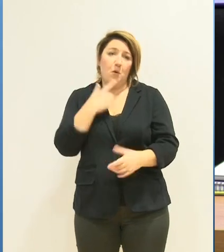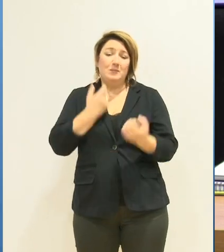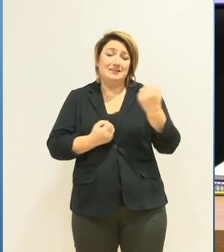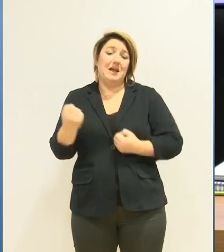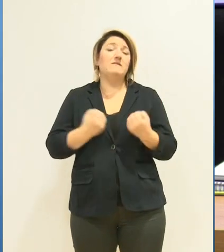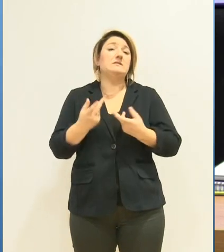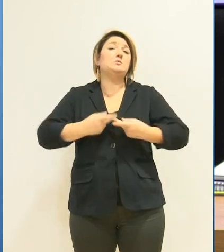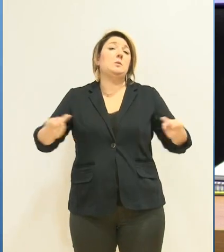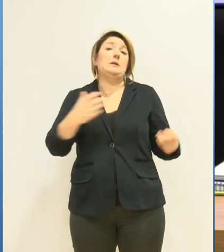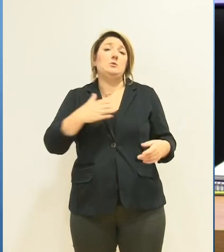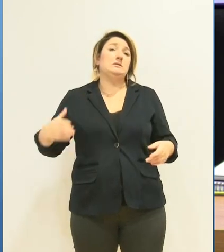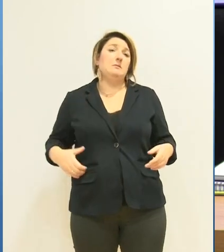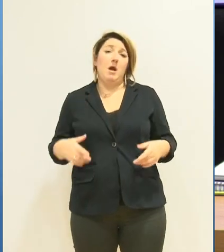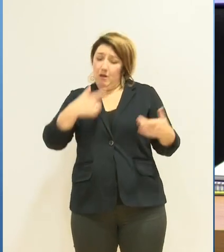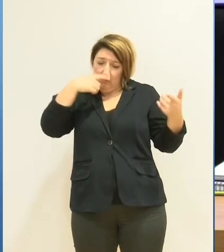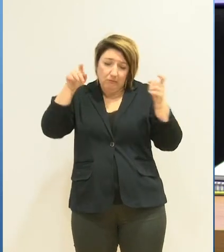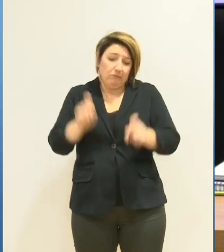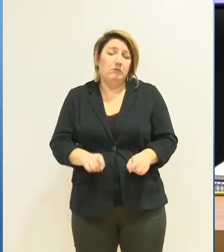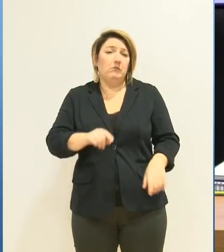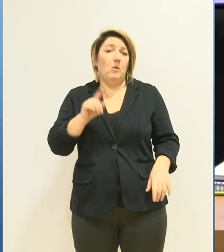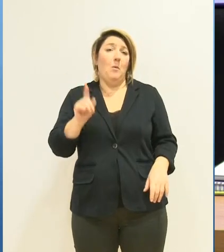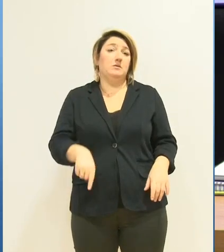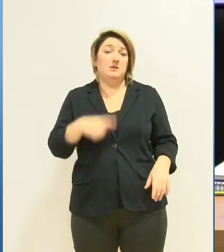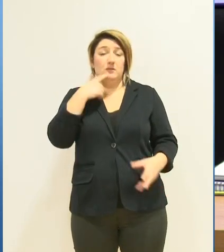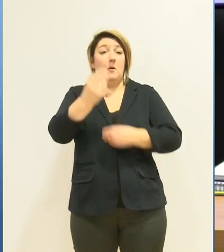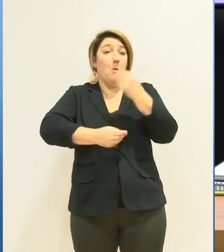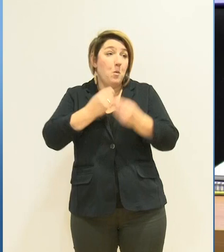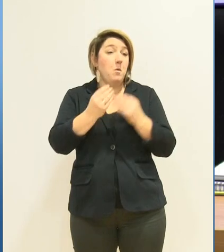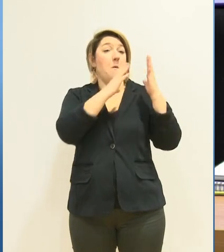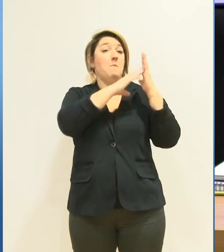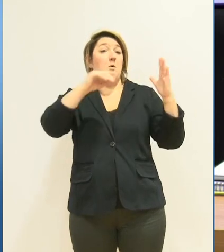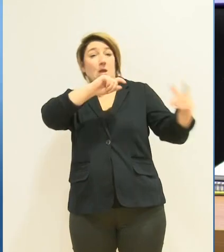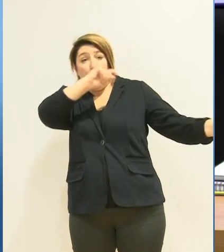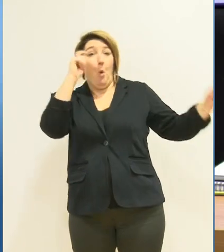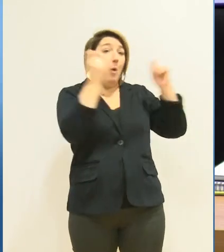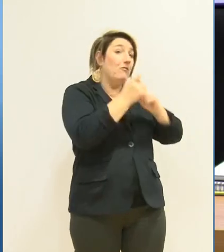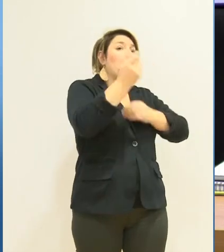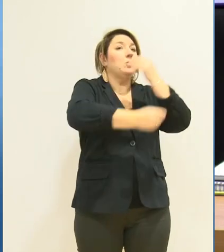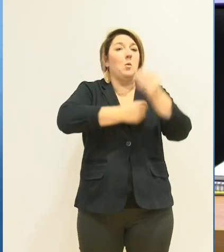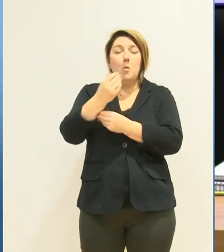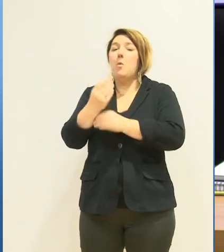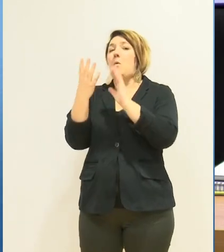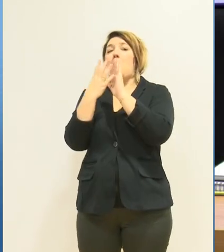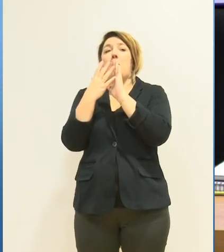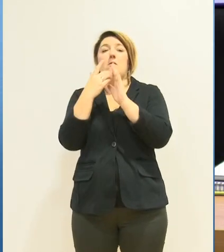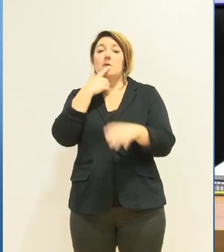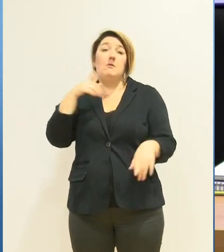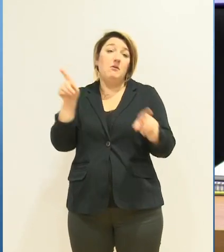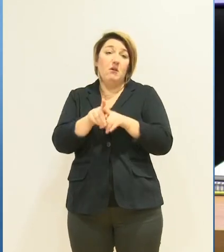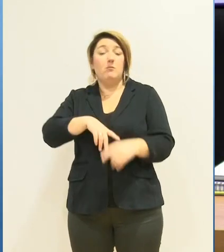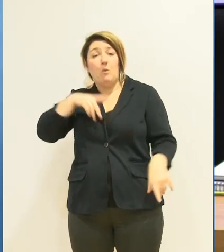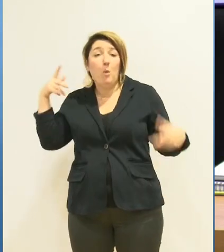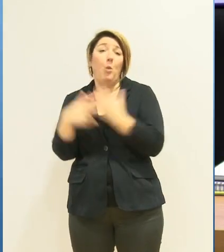c'est soit on refonde le modèle soit en taille dedans il n'y aura pas d'alternative et nous nous savons ce que